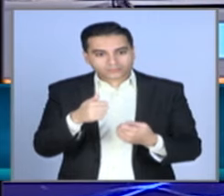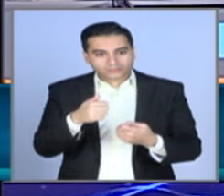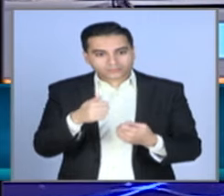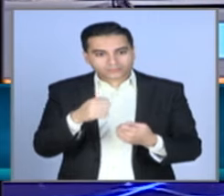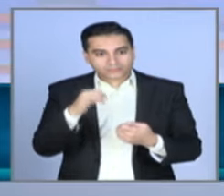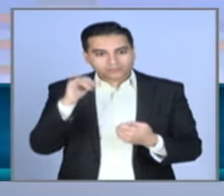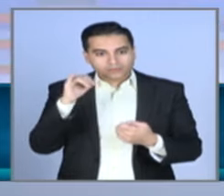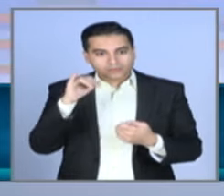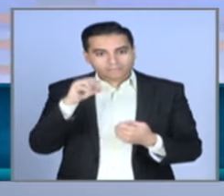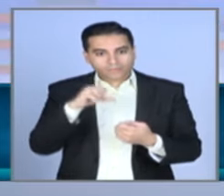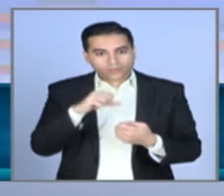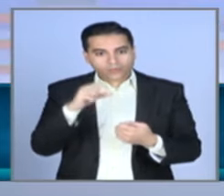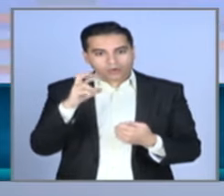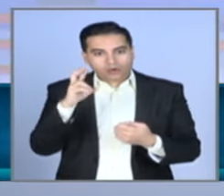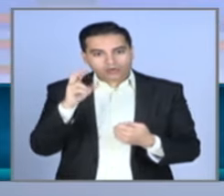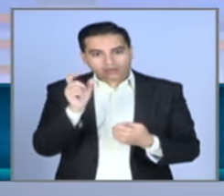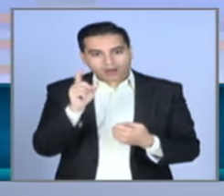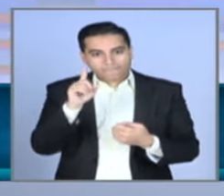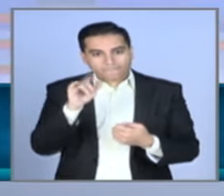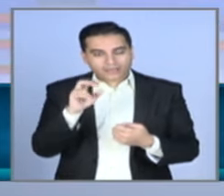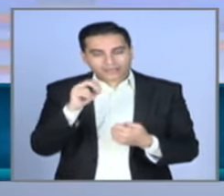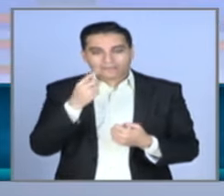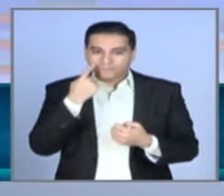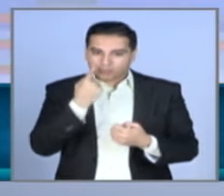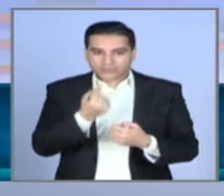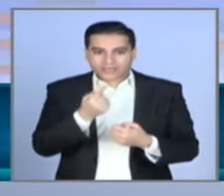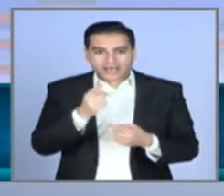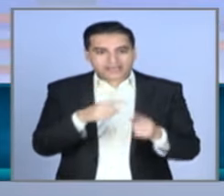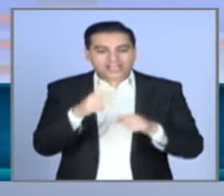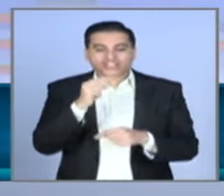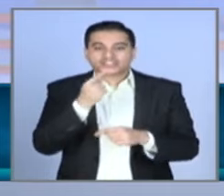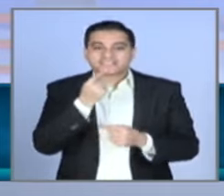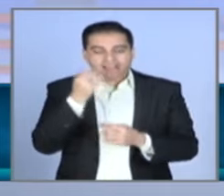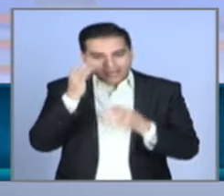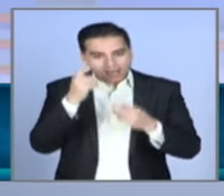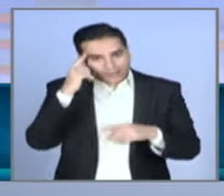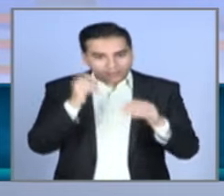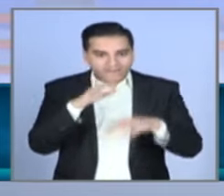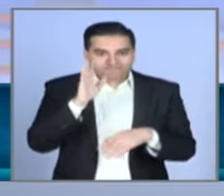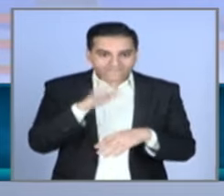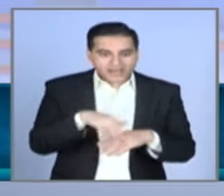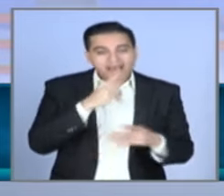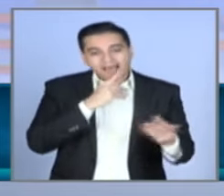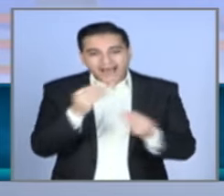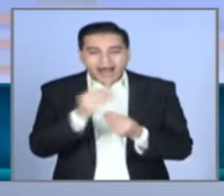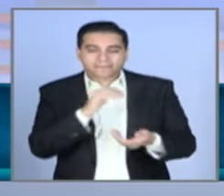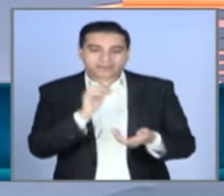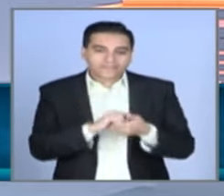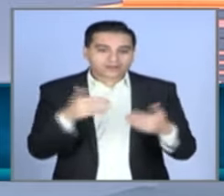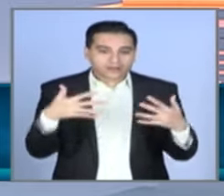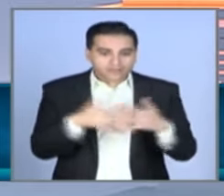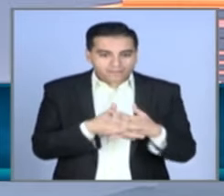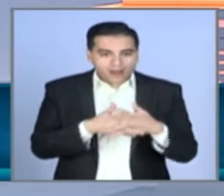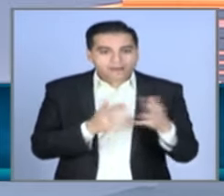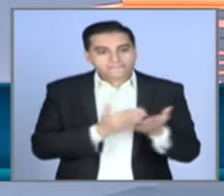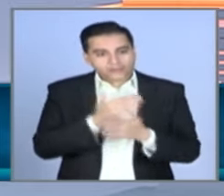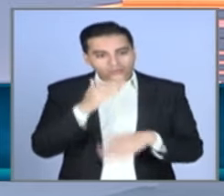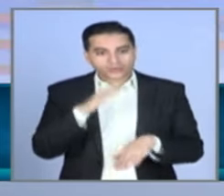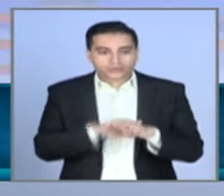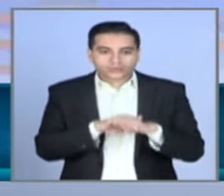موزمبيق؟ بصي، أنتوا ليكوا 20 ثانية. أنتِ متلخبطة. أيوه. طب ما تتكلموا مع بعض الأول، مستعجلة